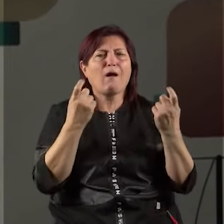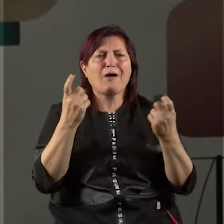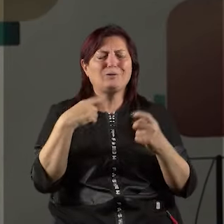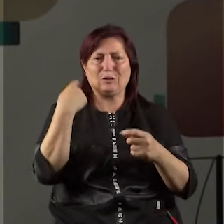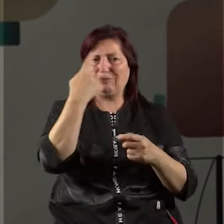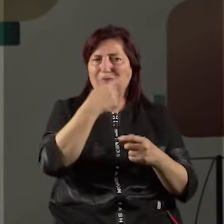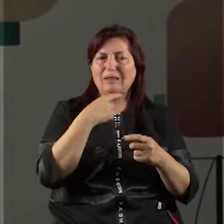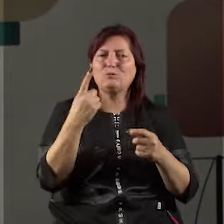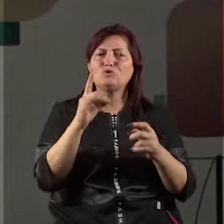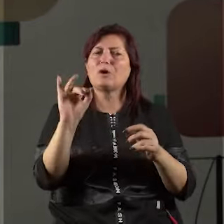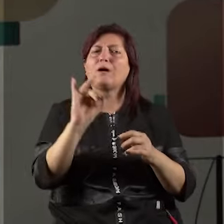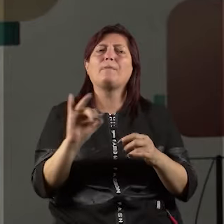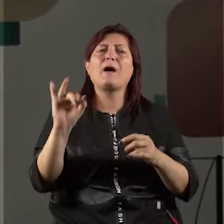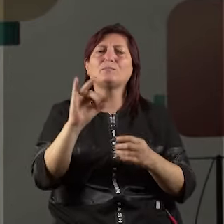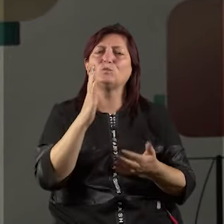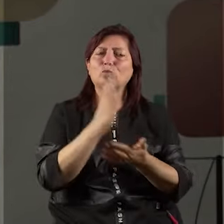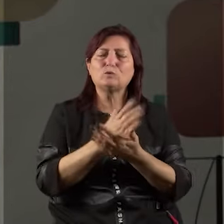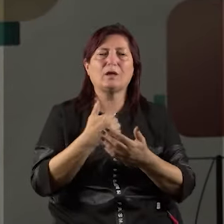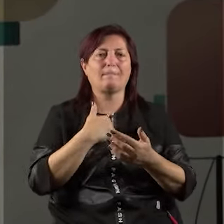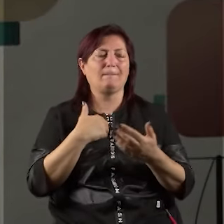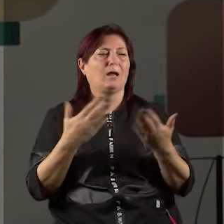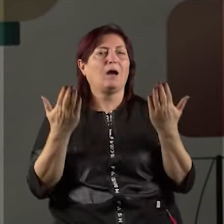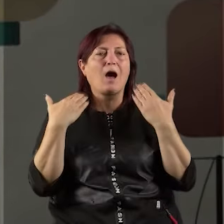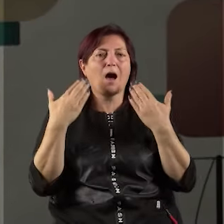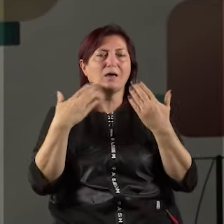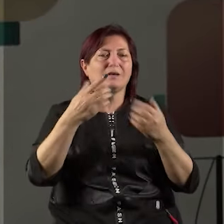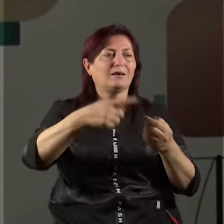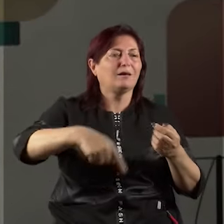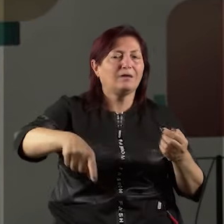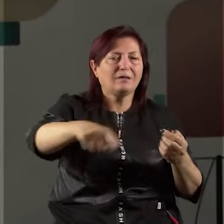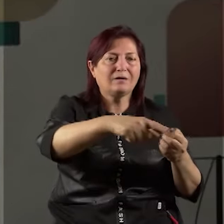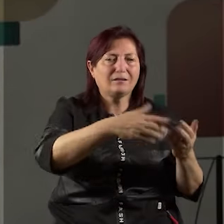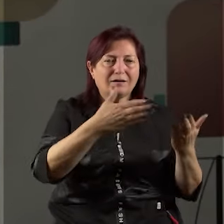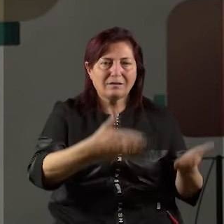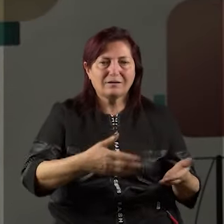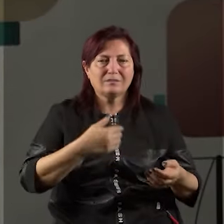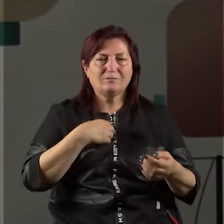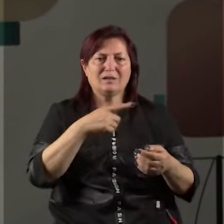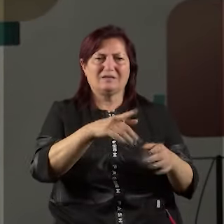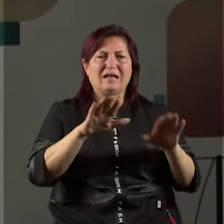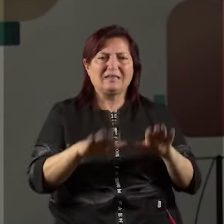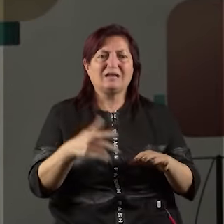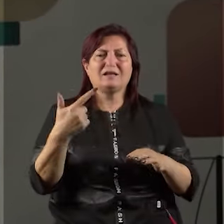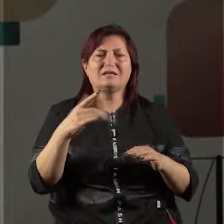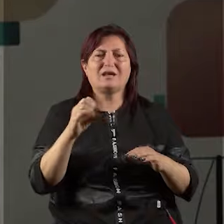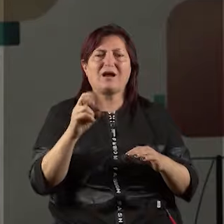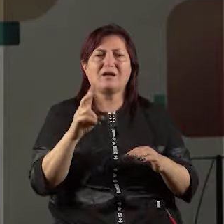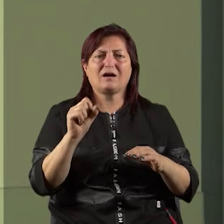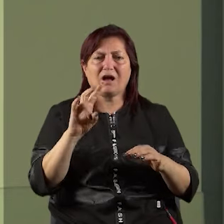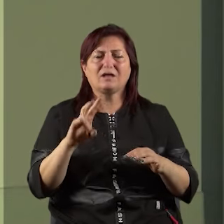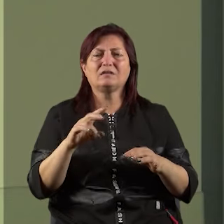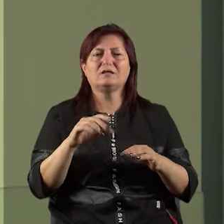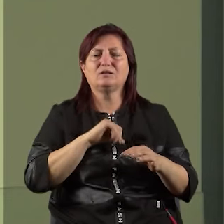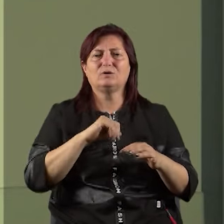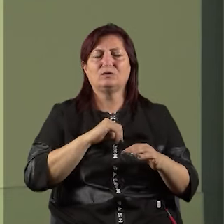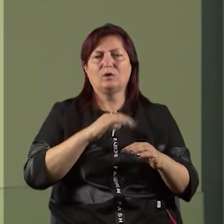ունի գրողների միությունը, մեր այգին, պոեզիայի այգին, այդտեղ մենք պոեզիայի եւ գրական հանդիպումներ են